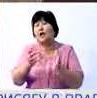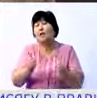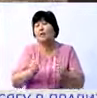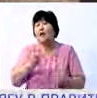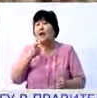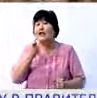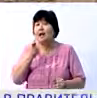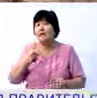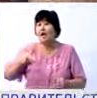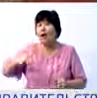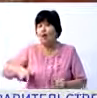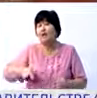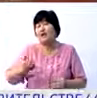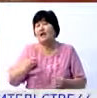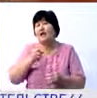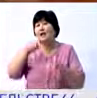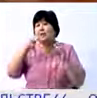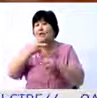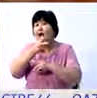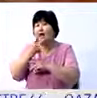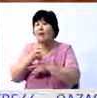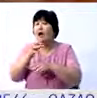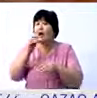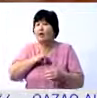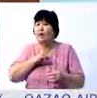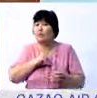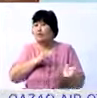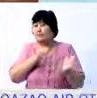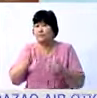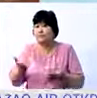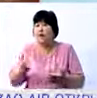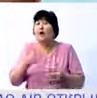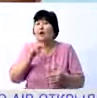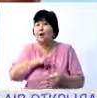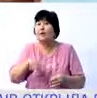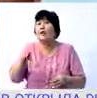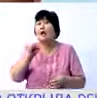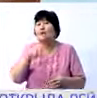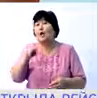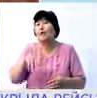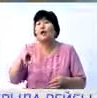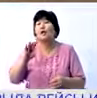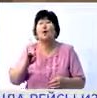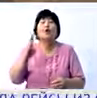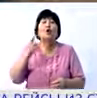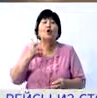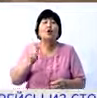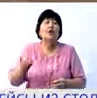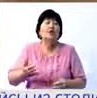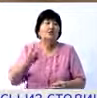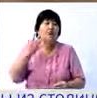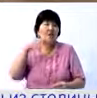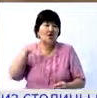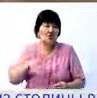табельного оружия и специальной камеры. Работа ненормированная. На участке Арстанбека Давлетова в микрорайоне Шугла проживают около